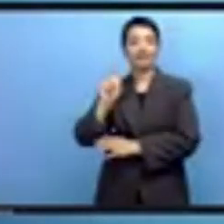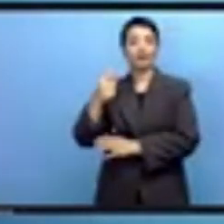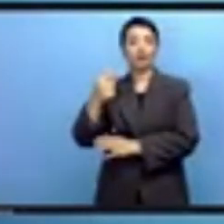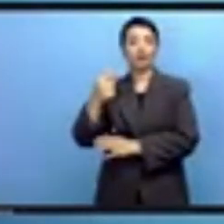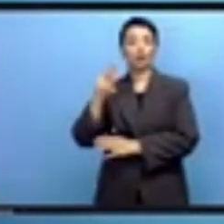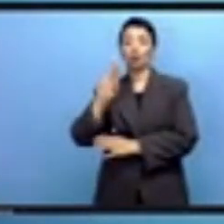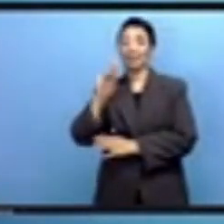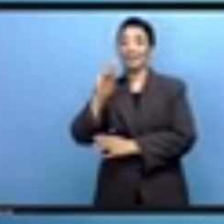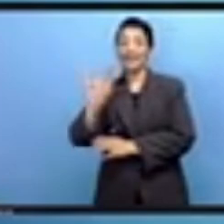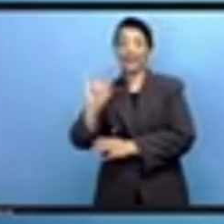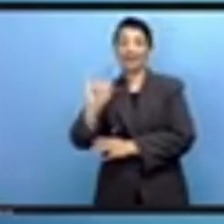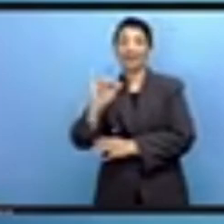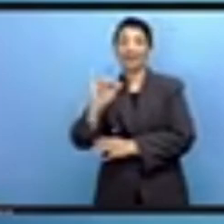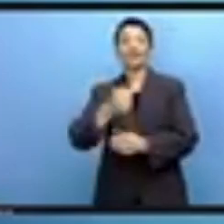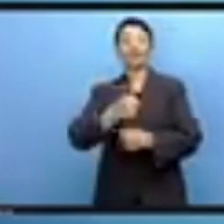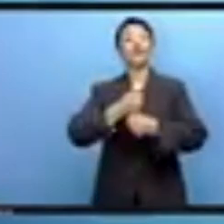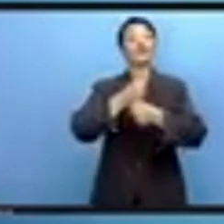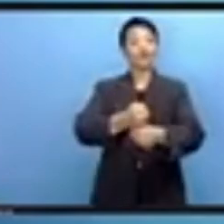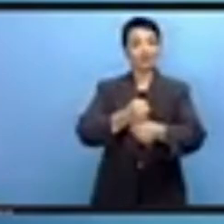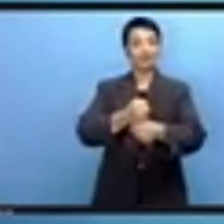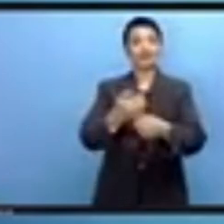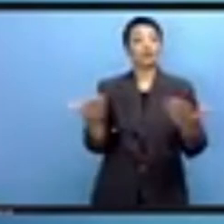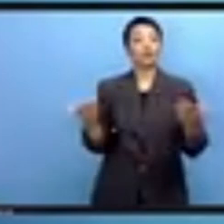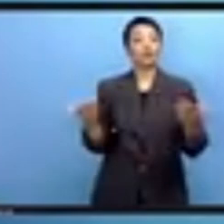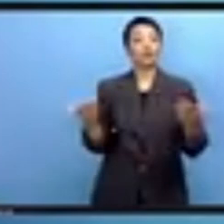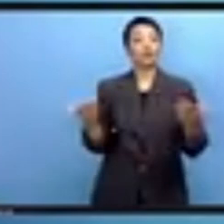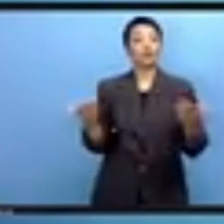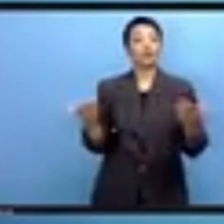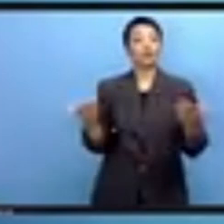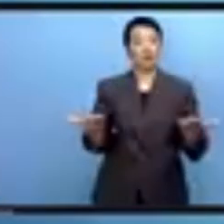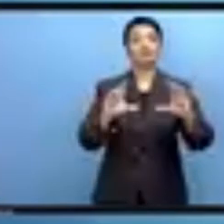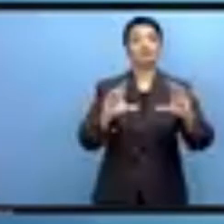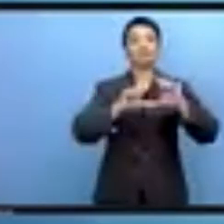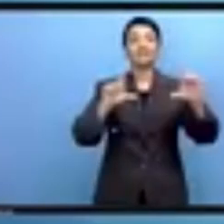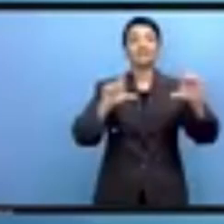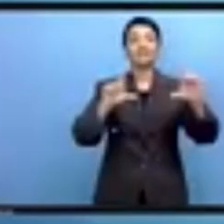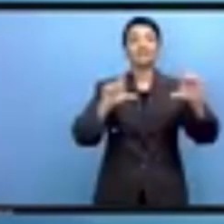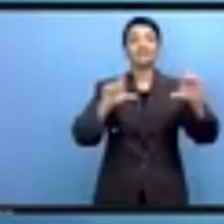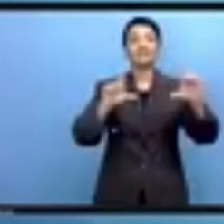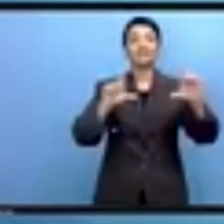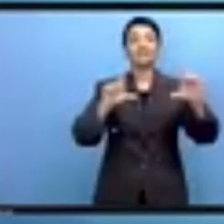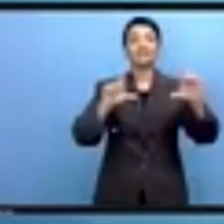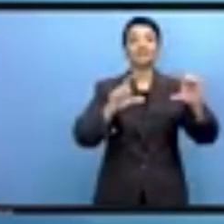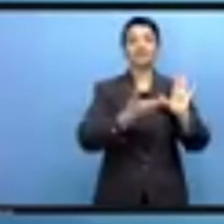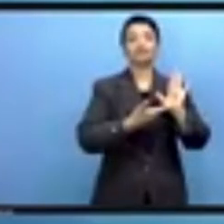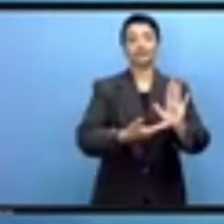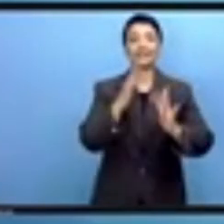是非洲数字联盟的副主席。